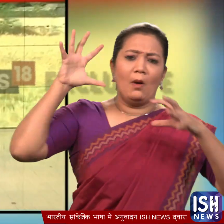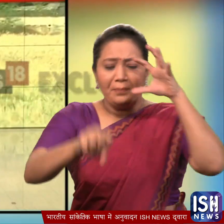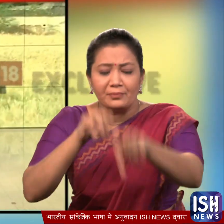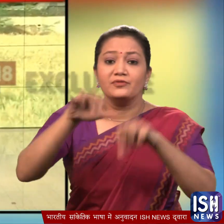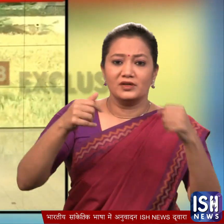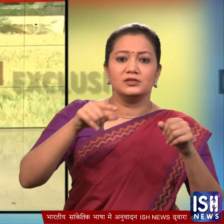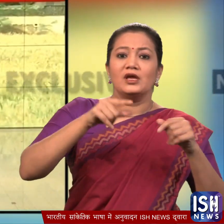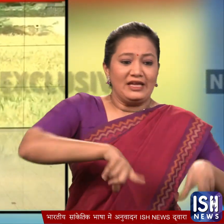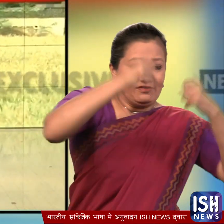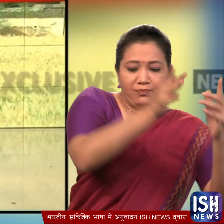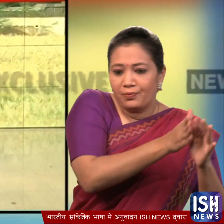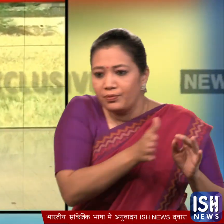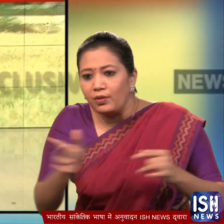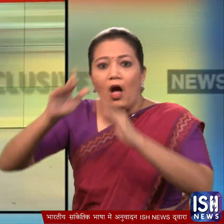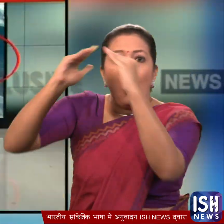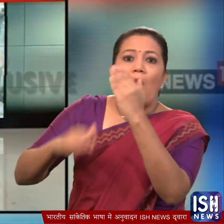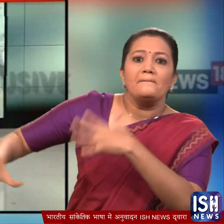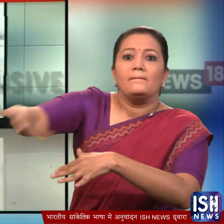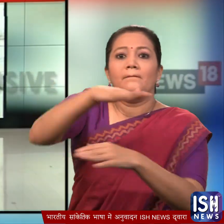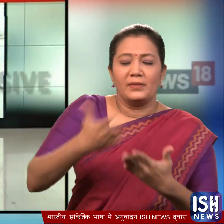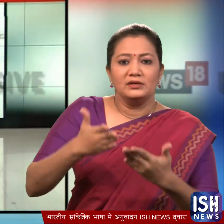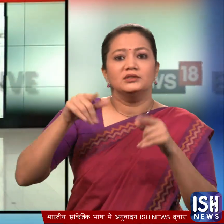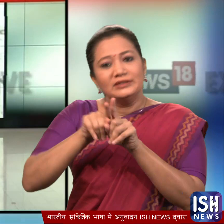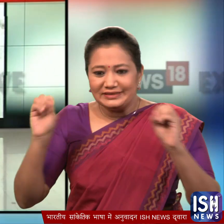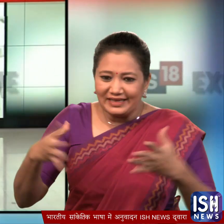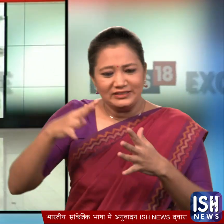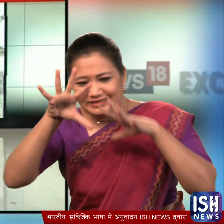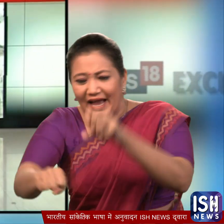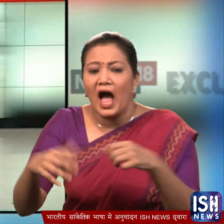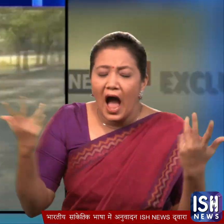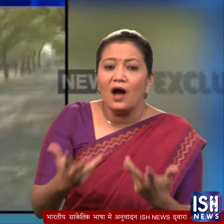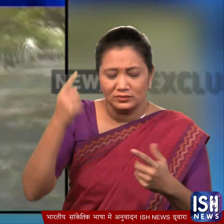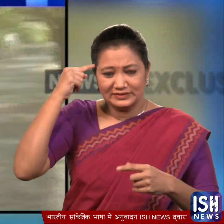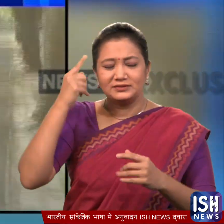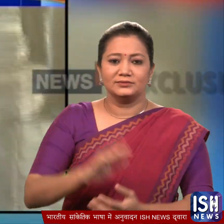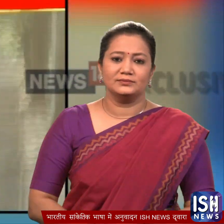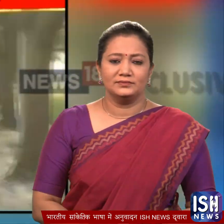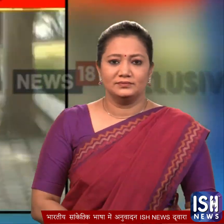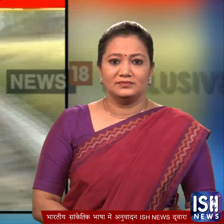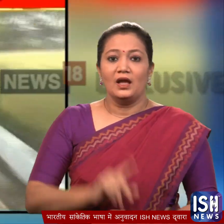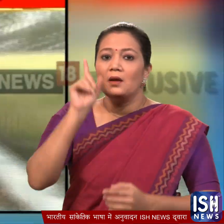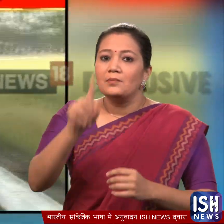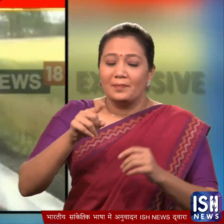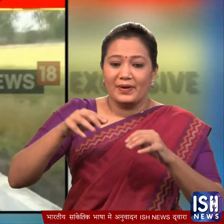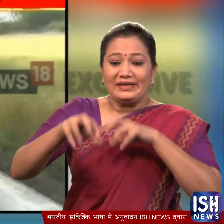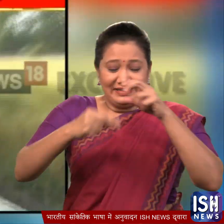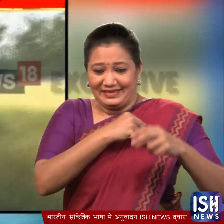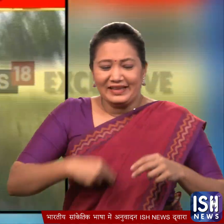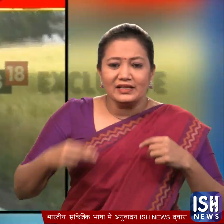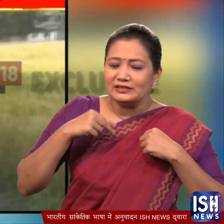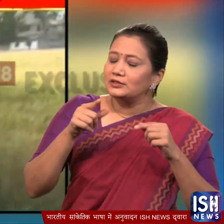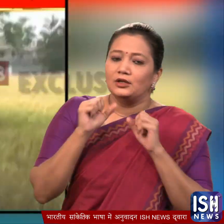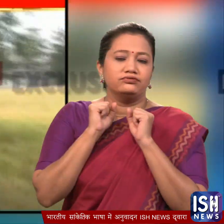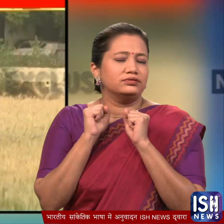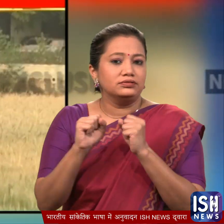जंगल से भटककर रिहायशी इलाके में पहुंचे उस तेंदुए को पकड़ने के लिए एक अभियान शुरू किया गया, लेकिन उसने वन विभाग के कर्मचारियों